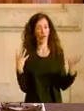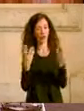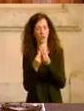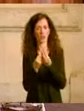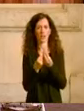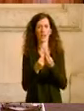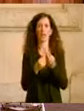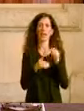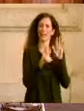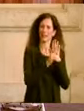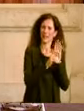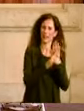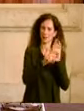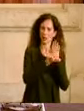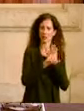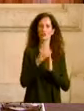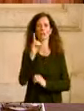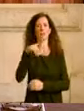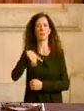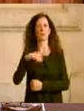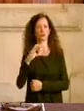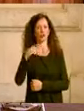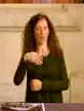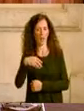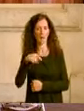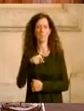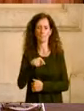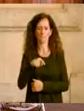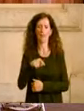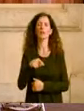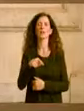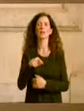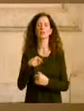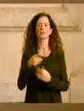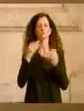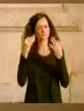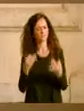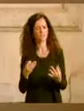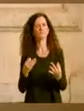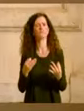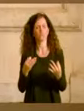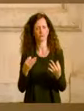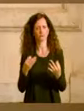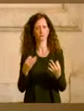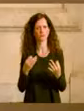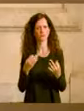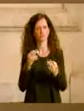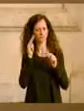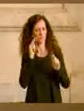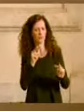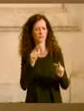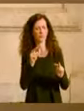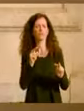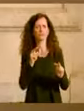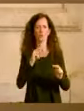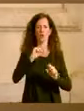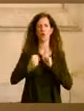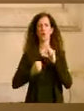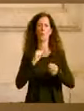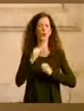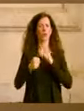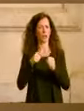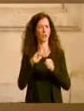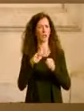con il DPCM ha dettagliato ogni minimo, quasi ogni minimo comportamento di noi